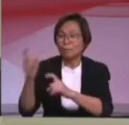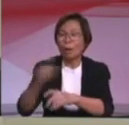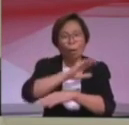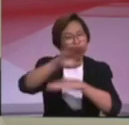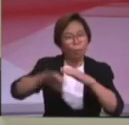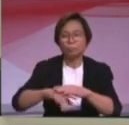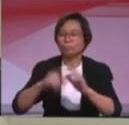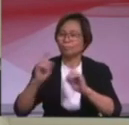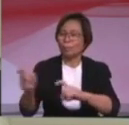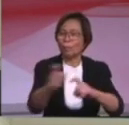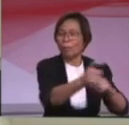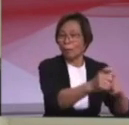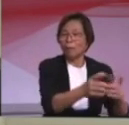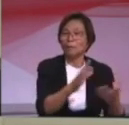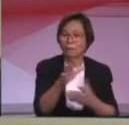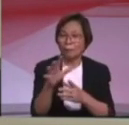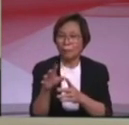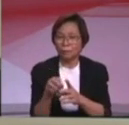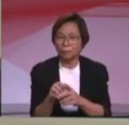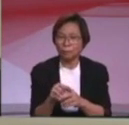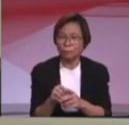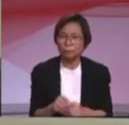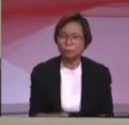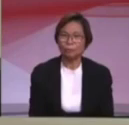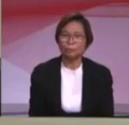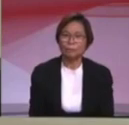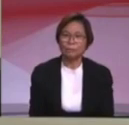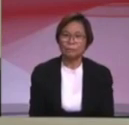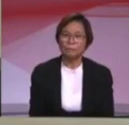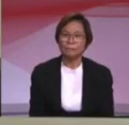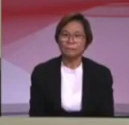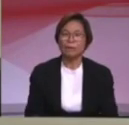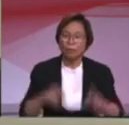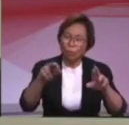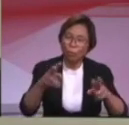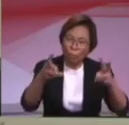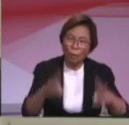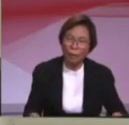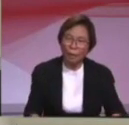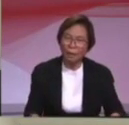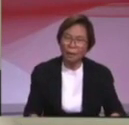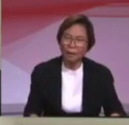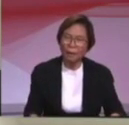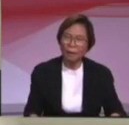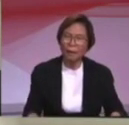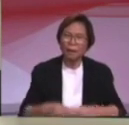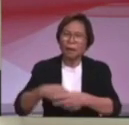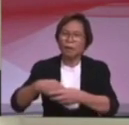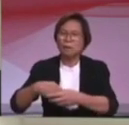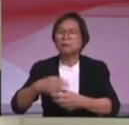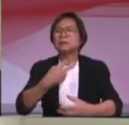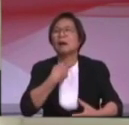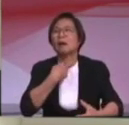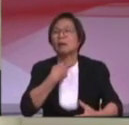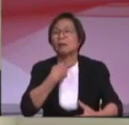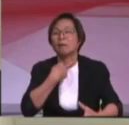semua, termasuklah kepada warga-warga asing yang terperangkap